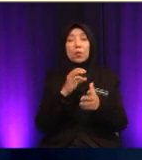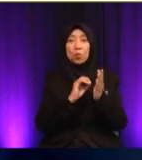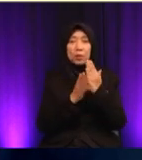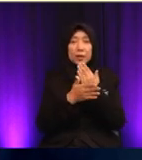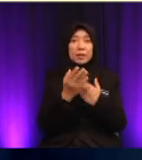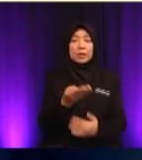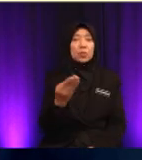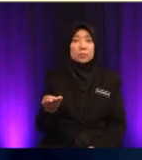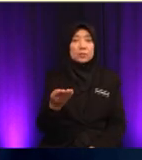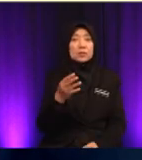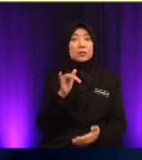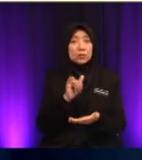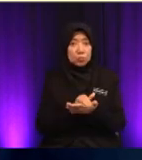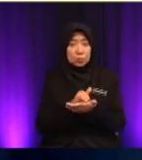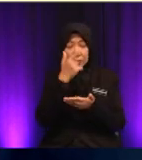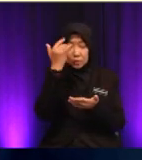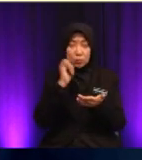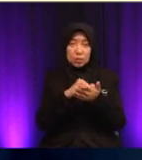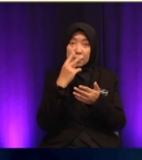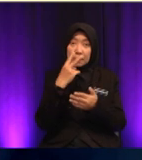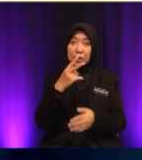nampak di berwarna hitam